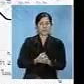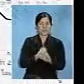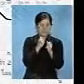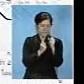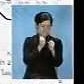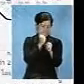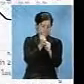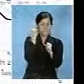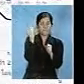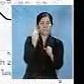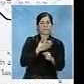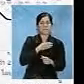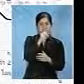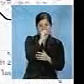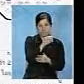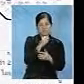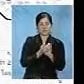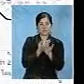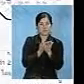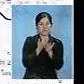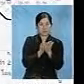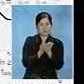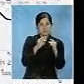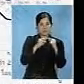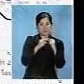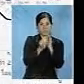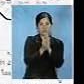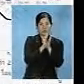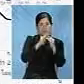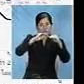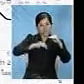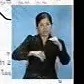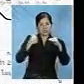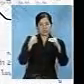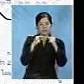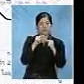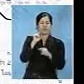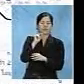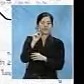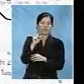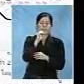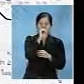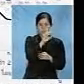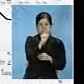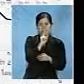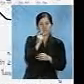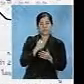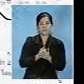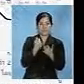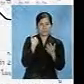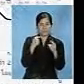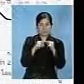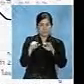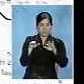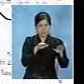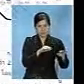ที่แล้วตั้งแต่ตอนที่ค่าเงินอยู่ในระดับที่อ่อนกว่า31บาทว่าสิ่งที่ต้องดำเนินการก็คือเตรียมการป้